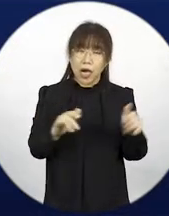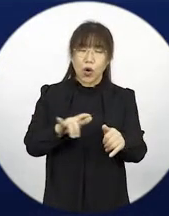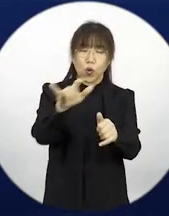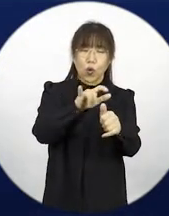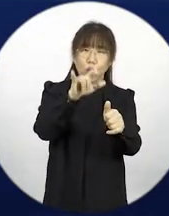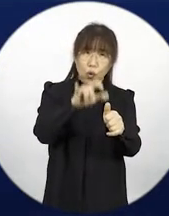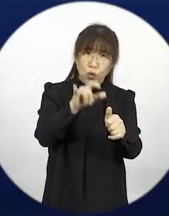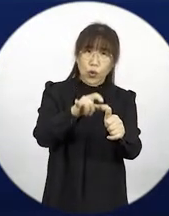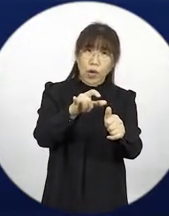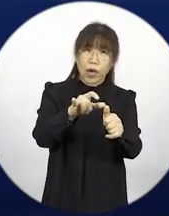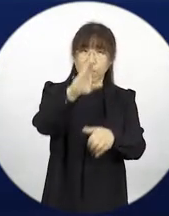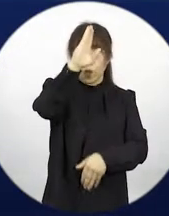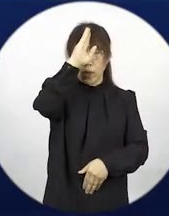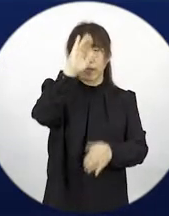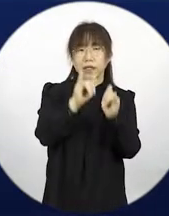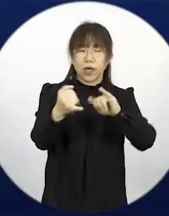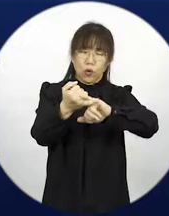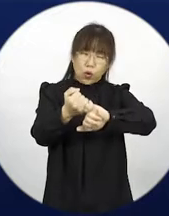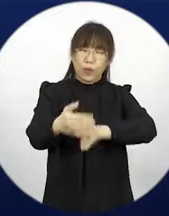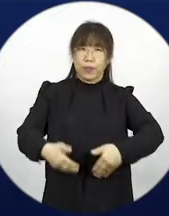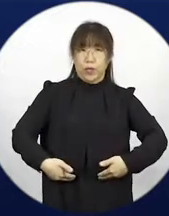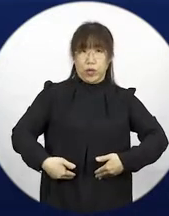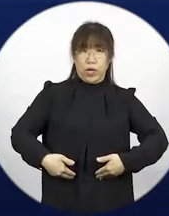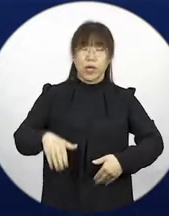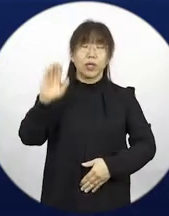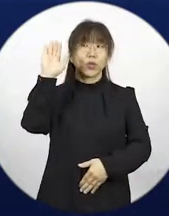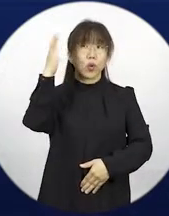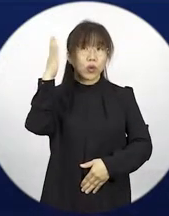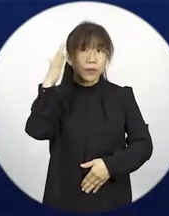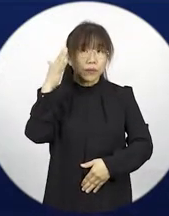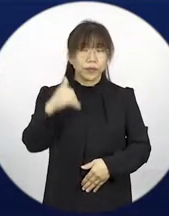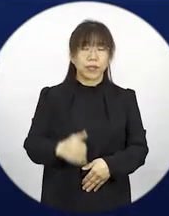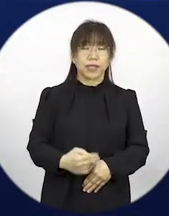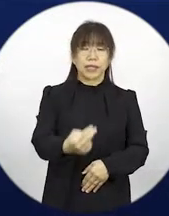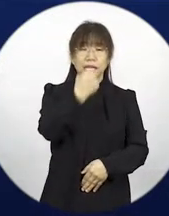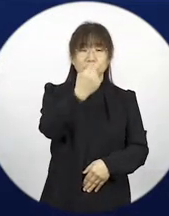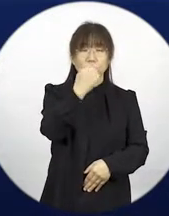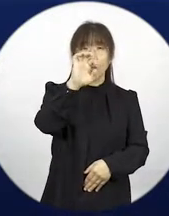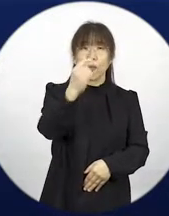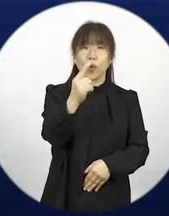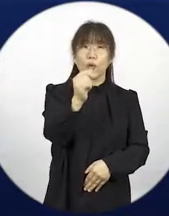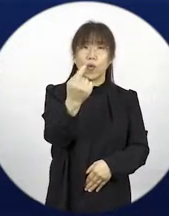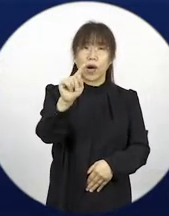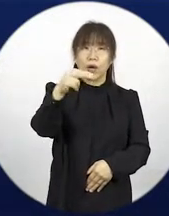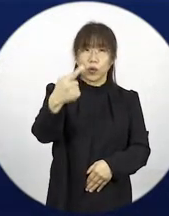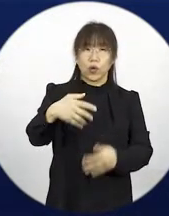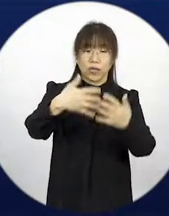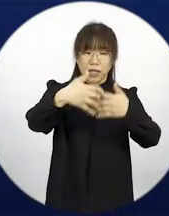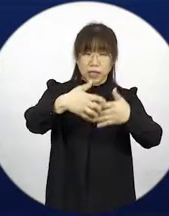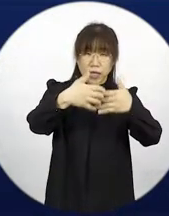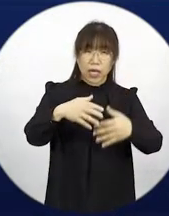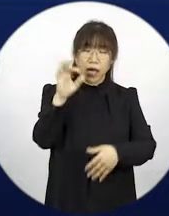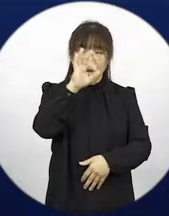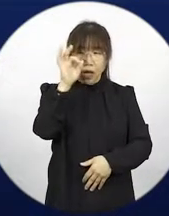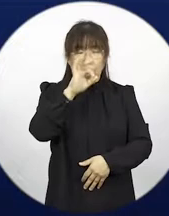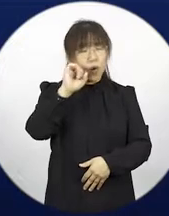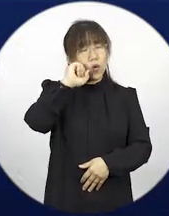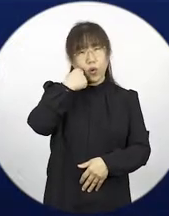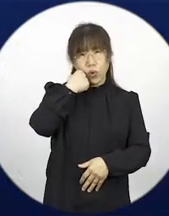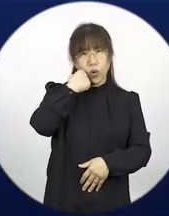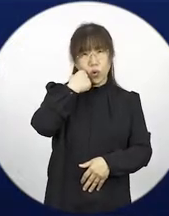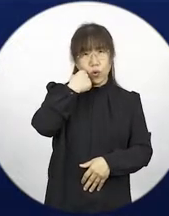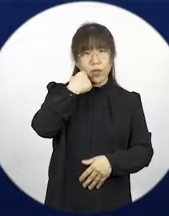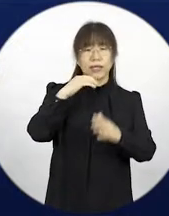인데요 최근 집중 관리 대상이 급증하면서 산소포화도 측정기 수급에 어려움을 겪고 있습니다 이에